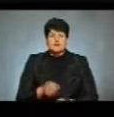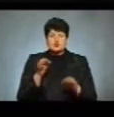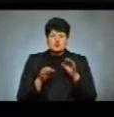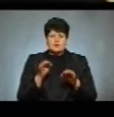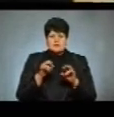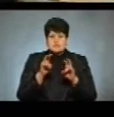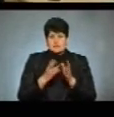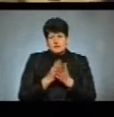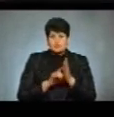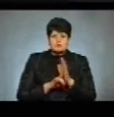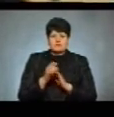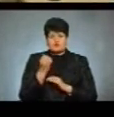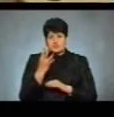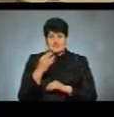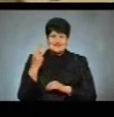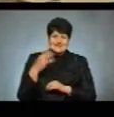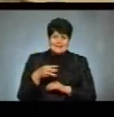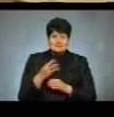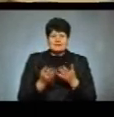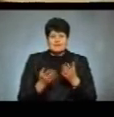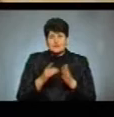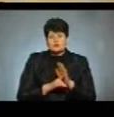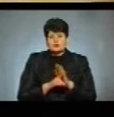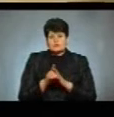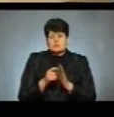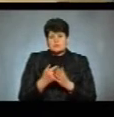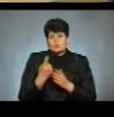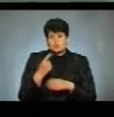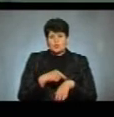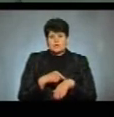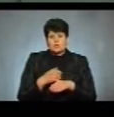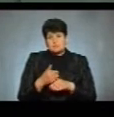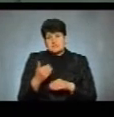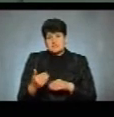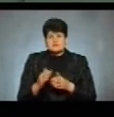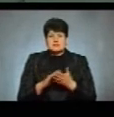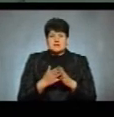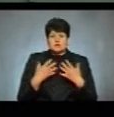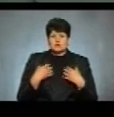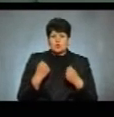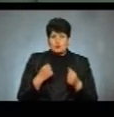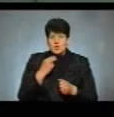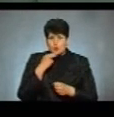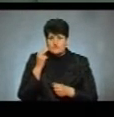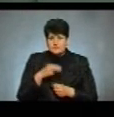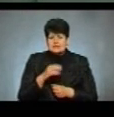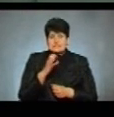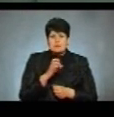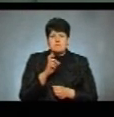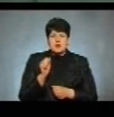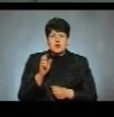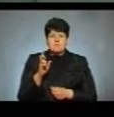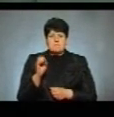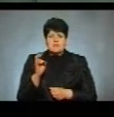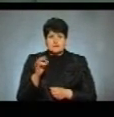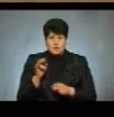засідання мало розпочатися о 14:30, але розпочалося майже на годину пізніше через стан здоров'я обвинуваченого Станіслава Бабенка, якого